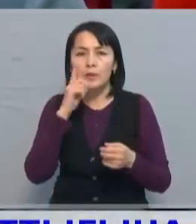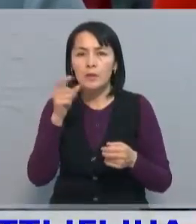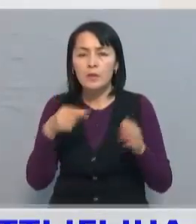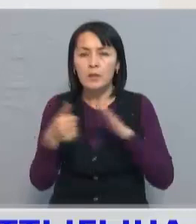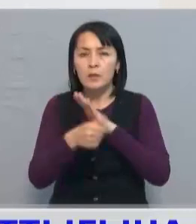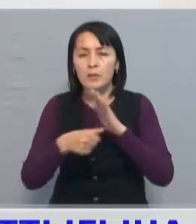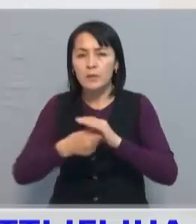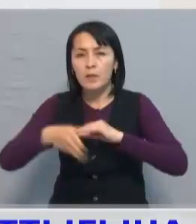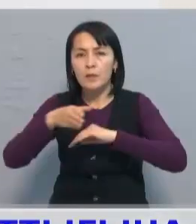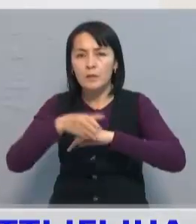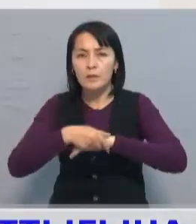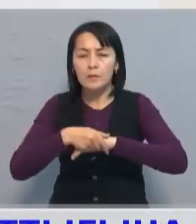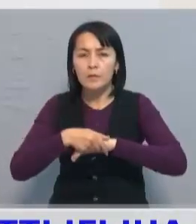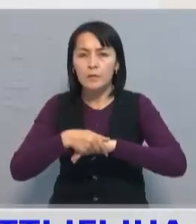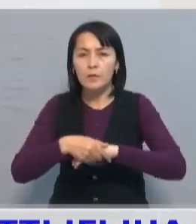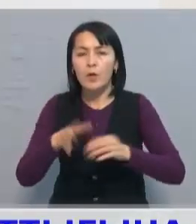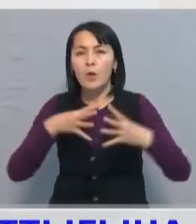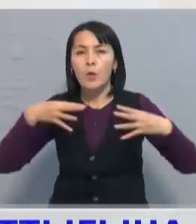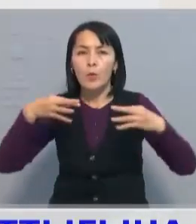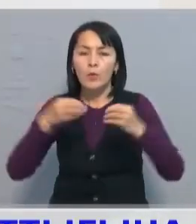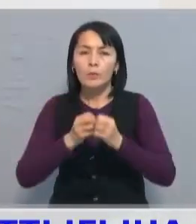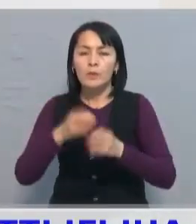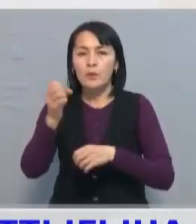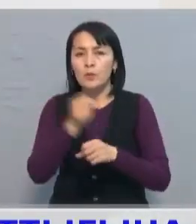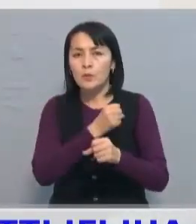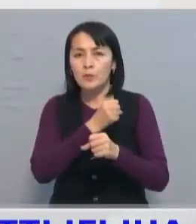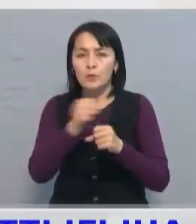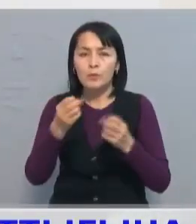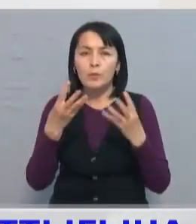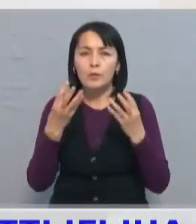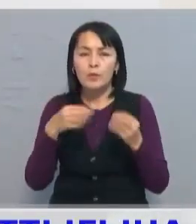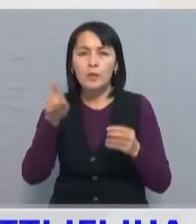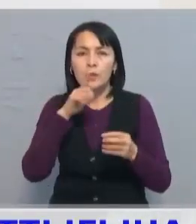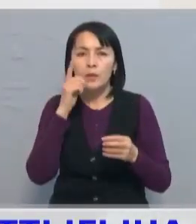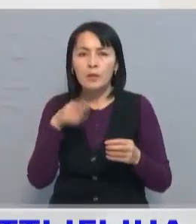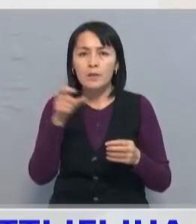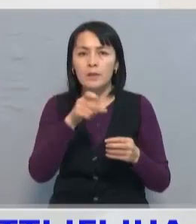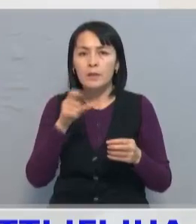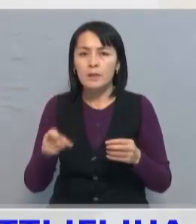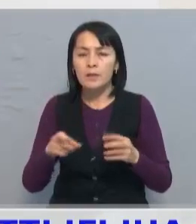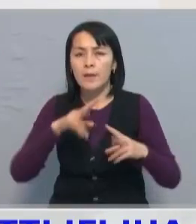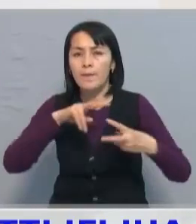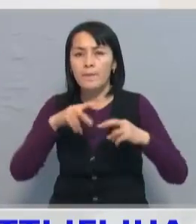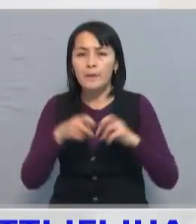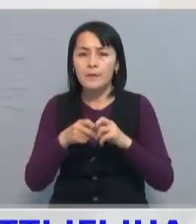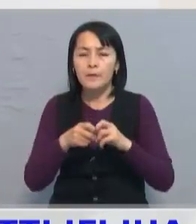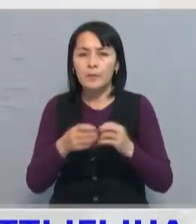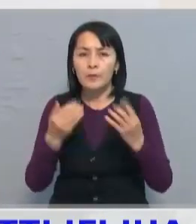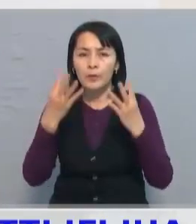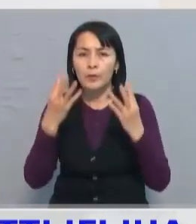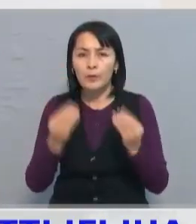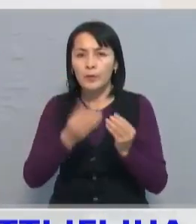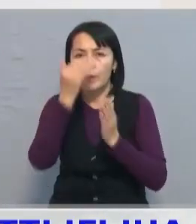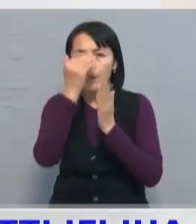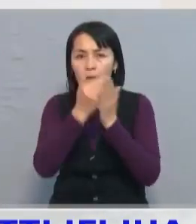жұмыссыздығы, сыбайлас жемқорлық, отбасындағы зорлық-зомбылық және жастардың арасындағы мәселелер күннің